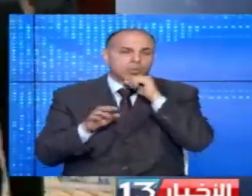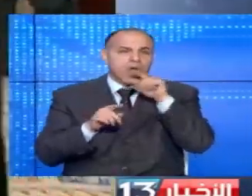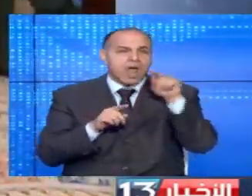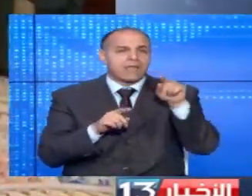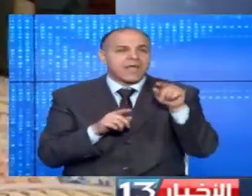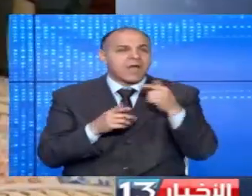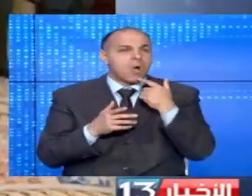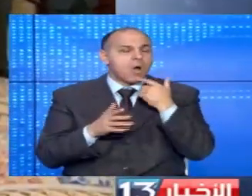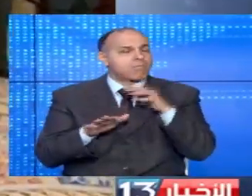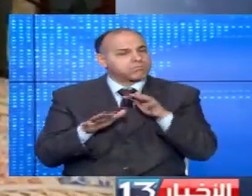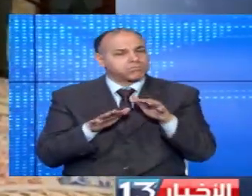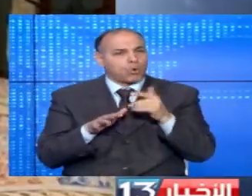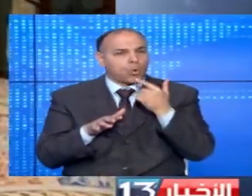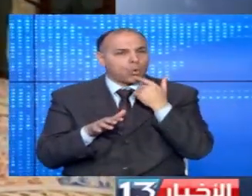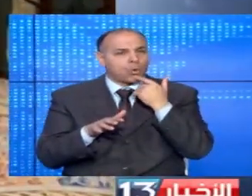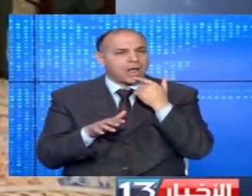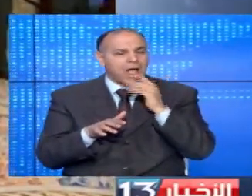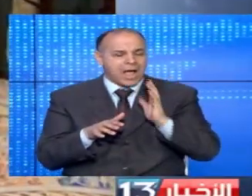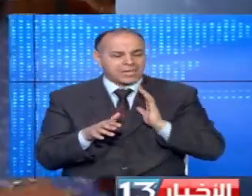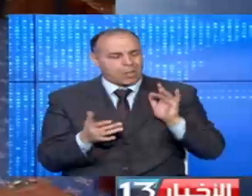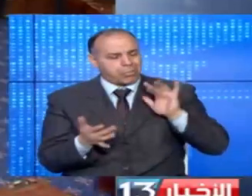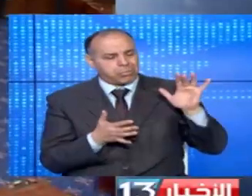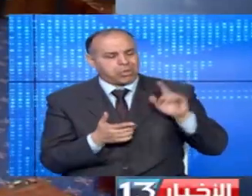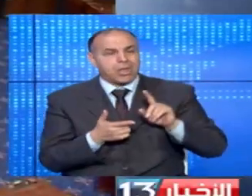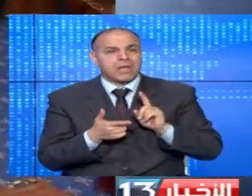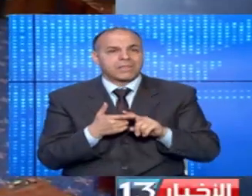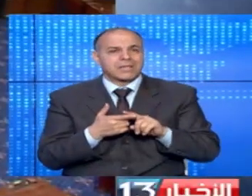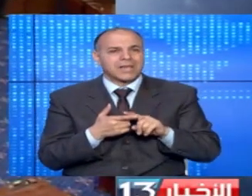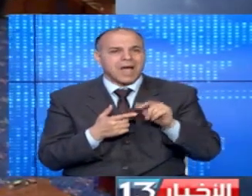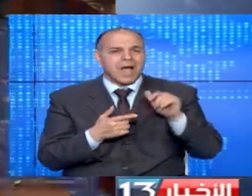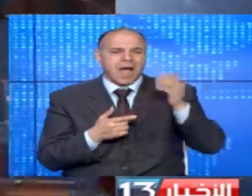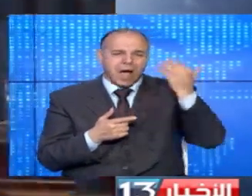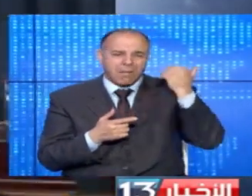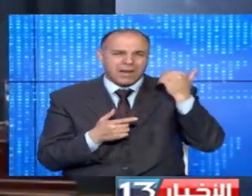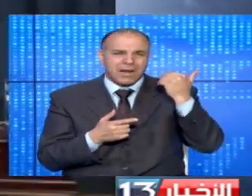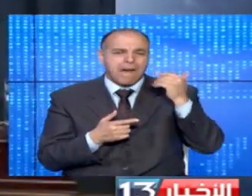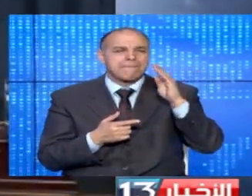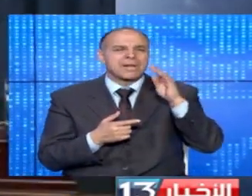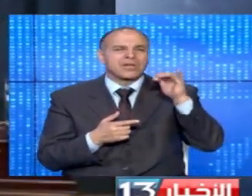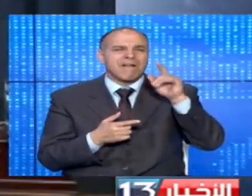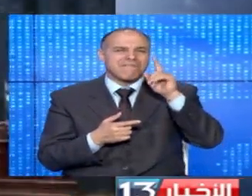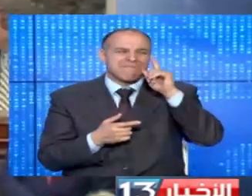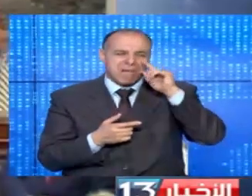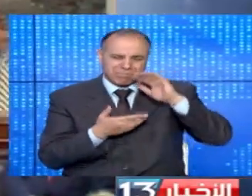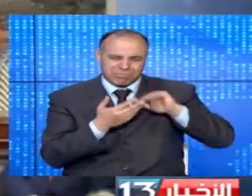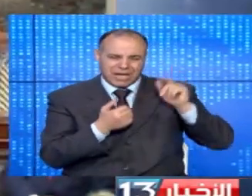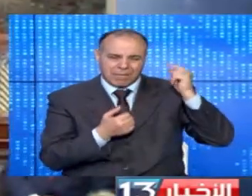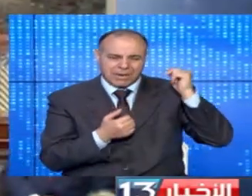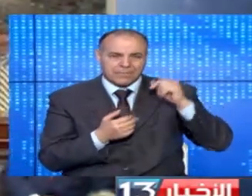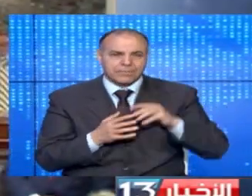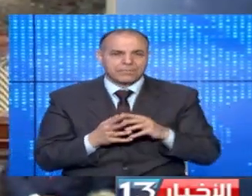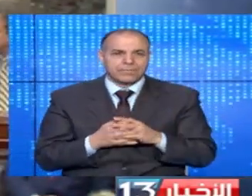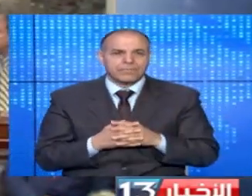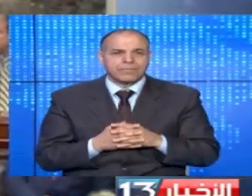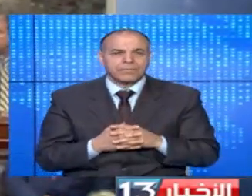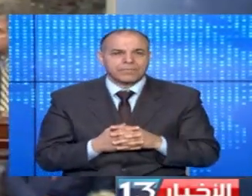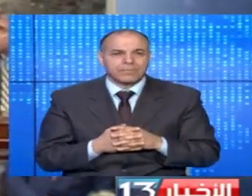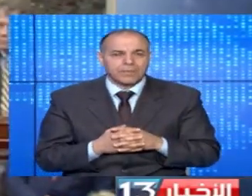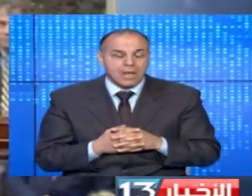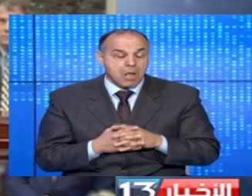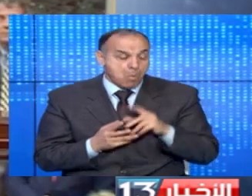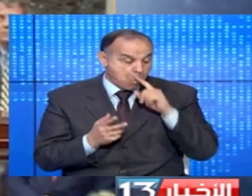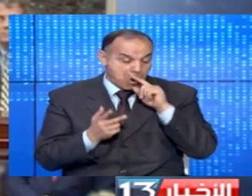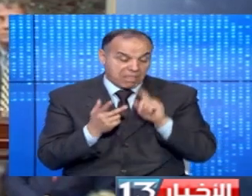جراء عزيز وزير الدفاع وبيل كلينتون على خلفيه قضيه مونيكا لوينسكي المصير ذاته